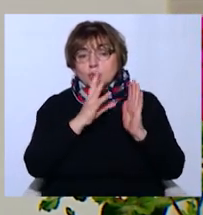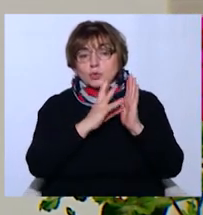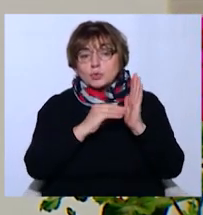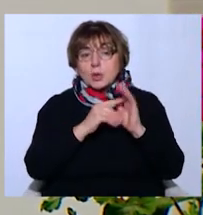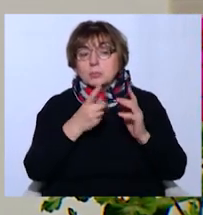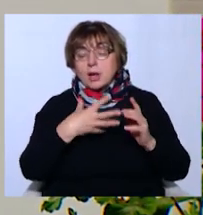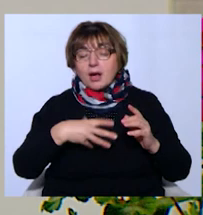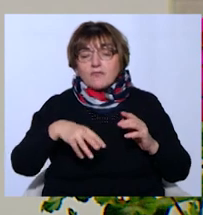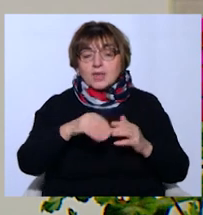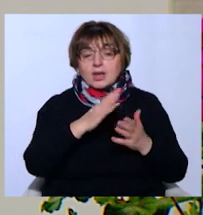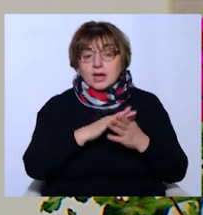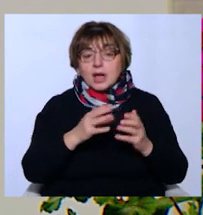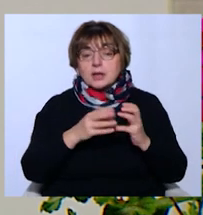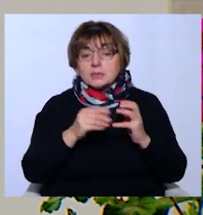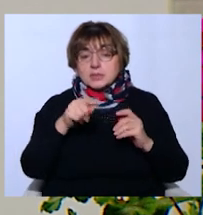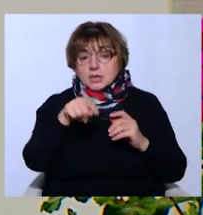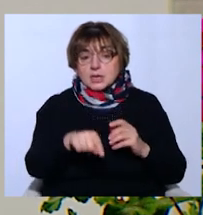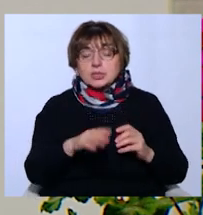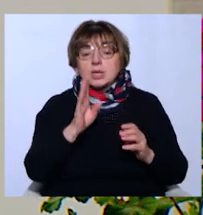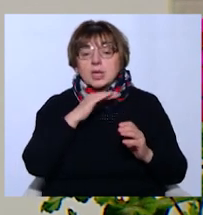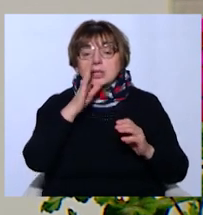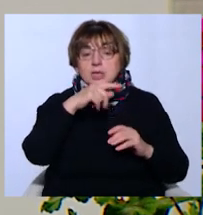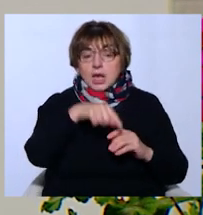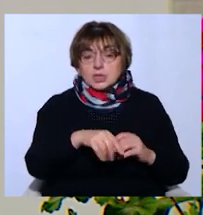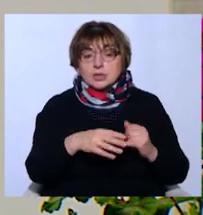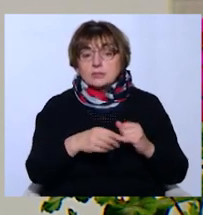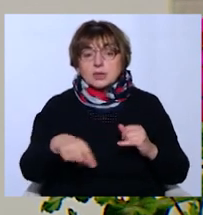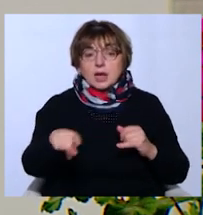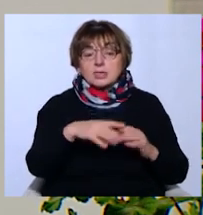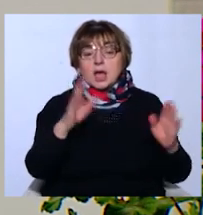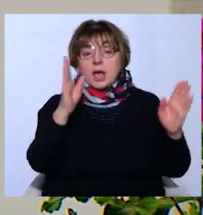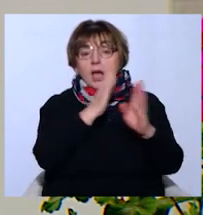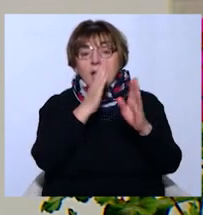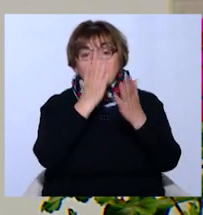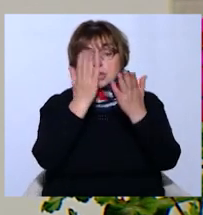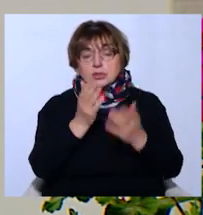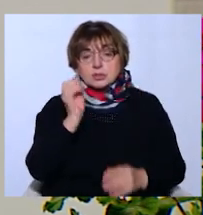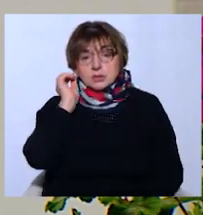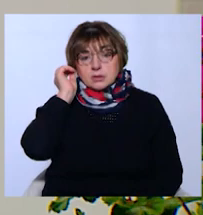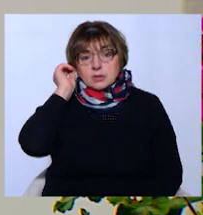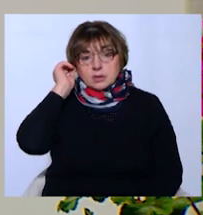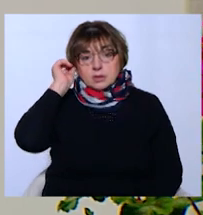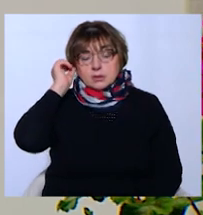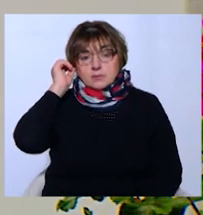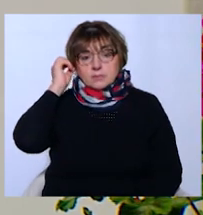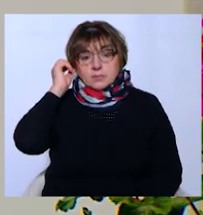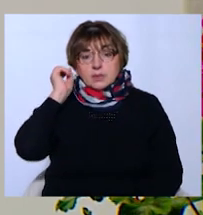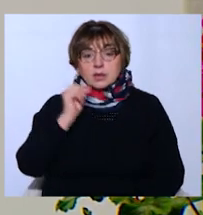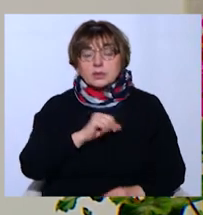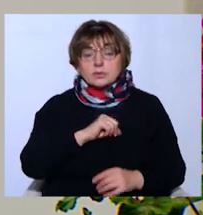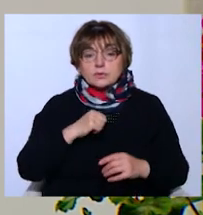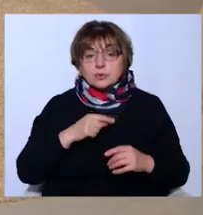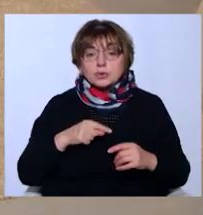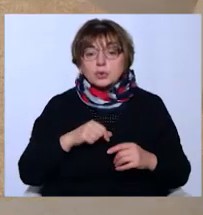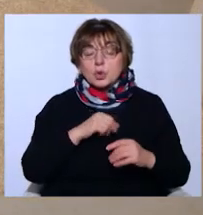ყველგან: ხმელეთზე, წყალში, ნიადაგში და ჰაერში. ბავშვებო, ძუძუმწოვრები